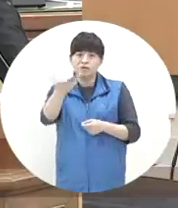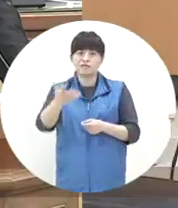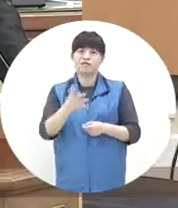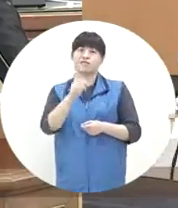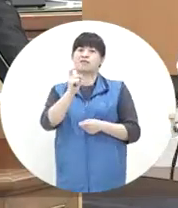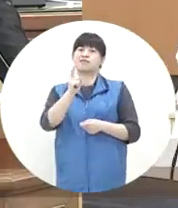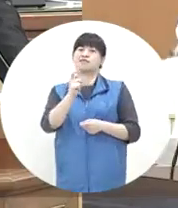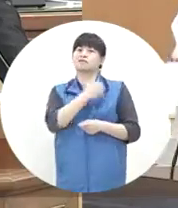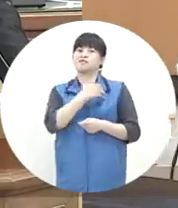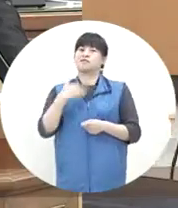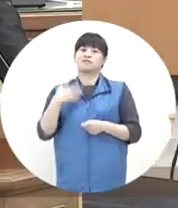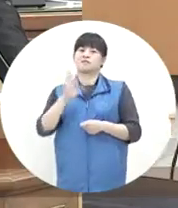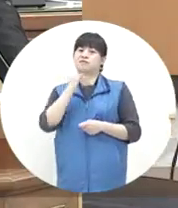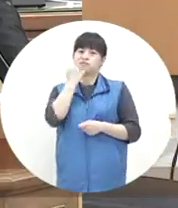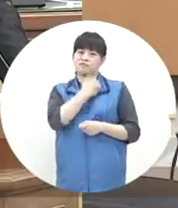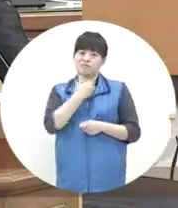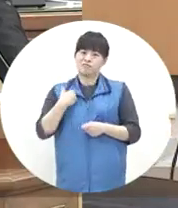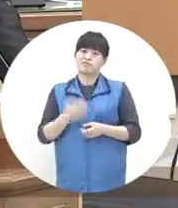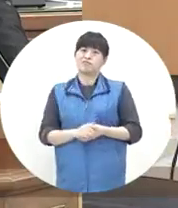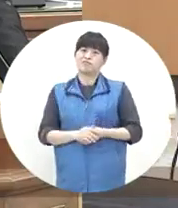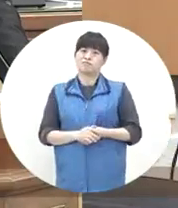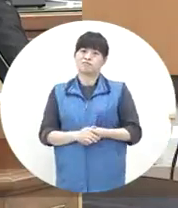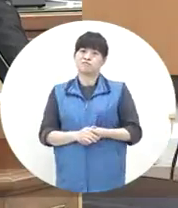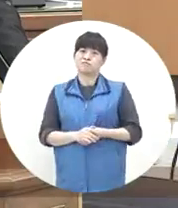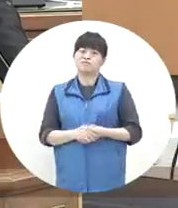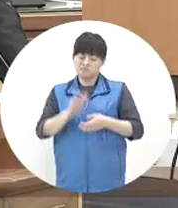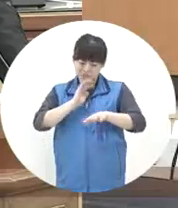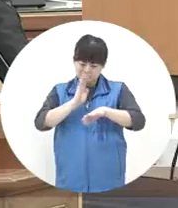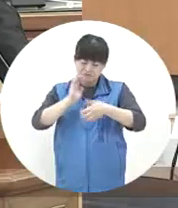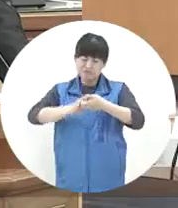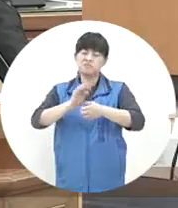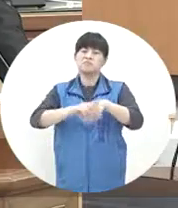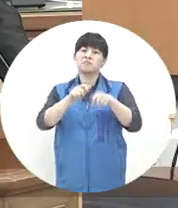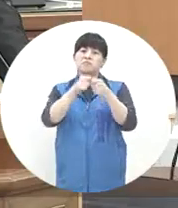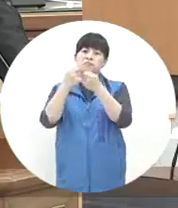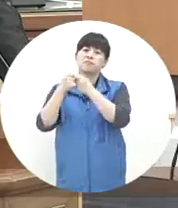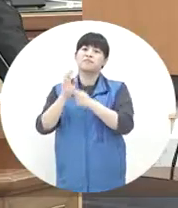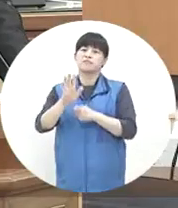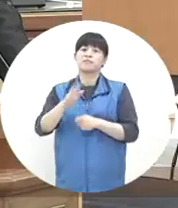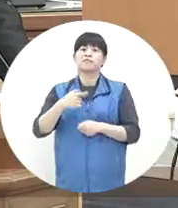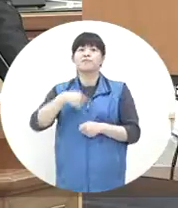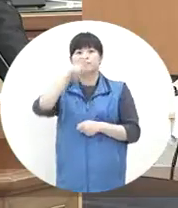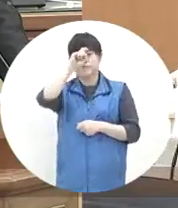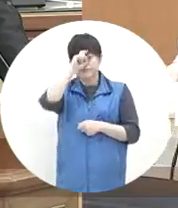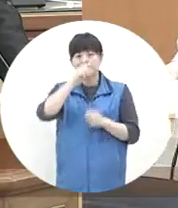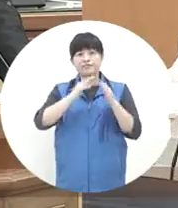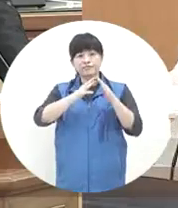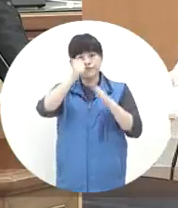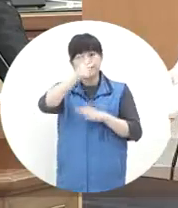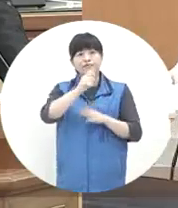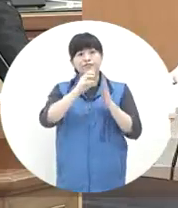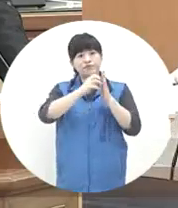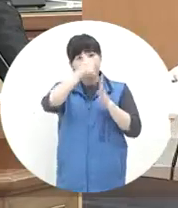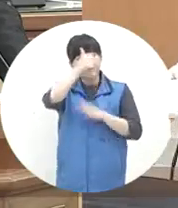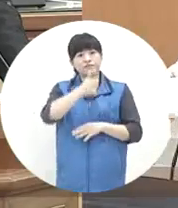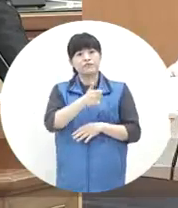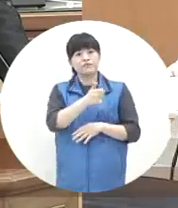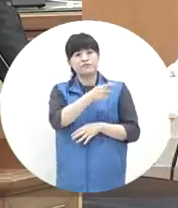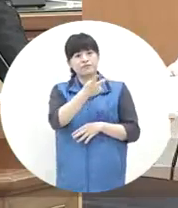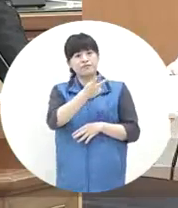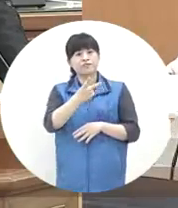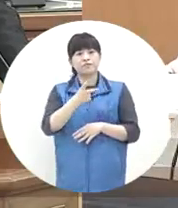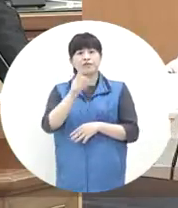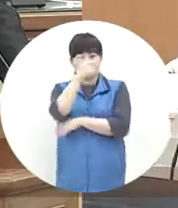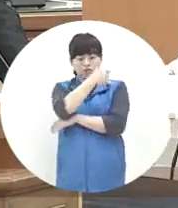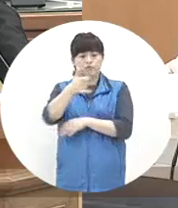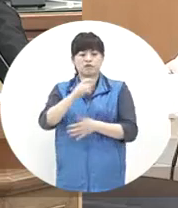志嘛， 所以一定会派嘛，都还有， 一定会派啦，哦，好不？希望说我们市长、局长， 我了解议员的